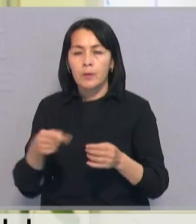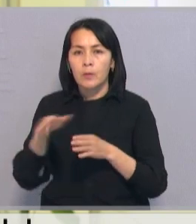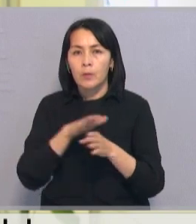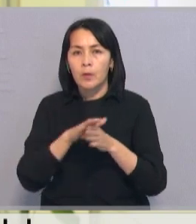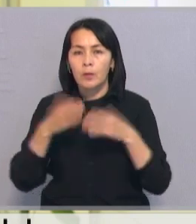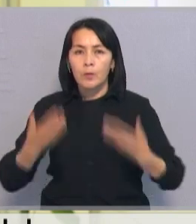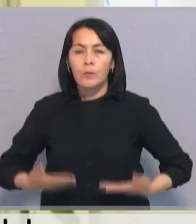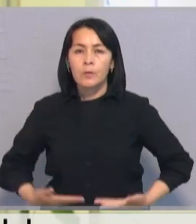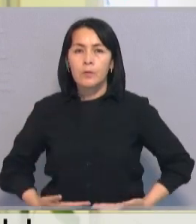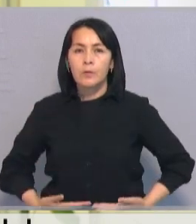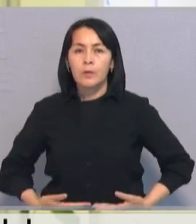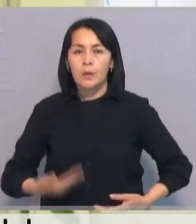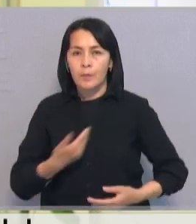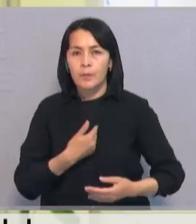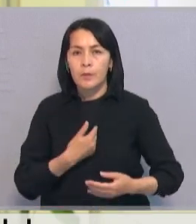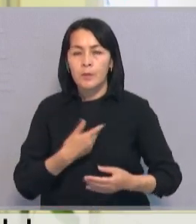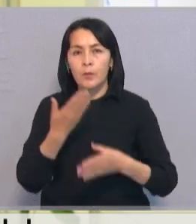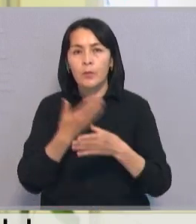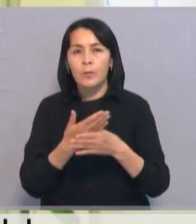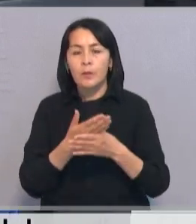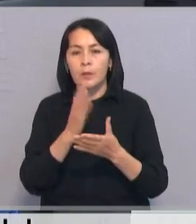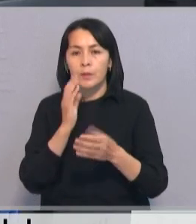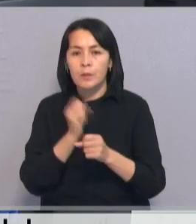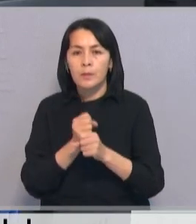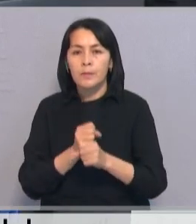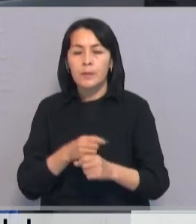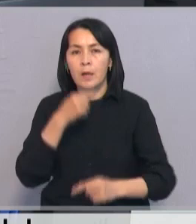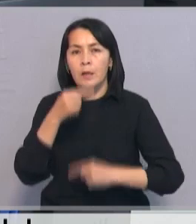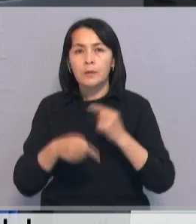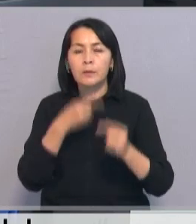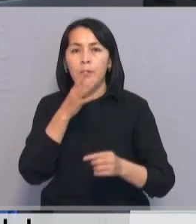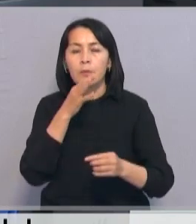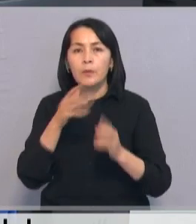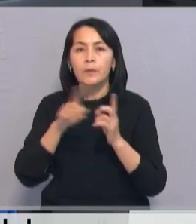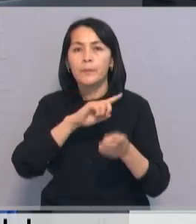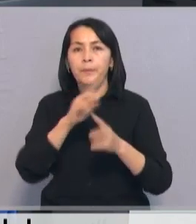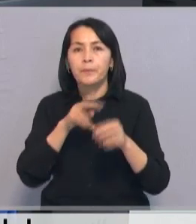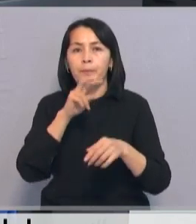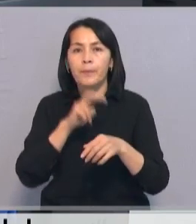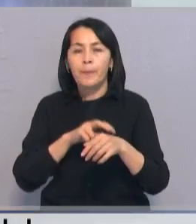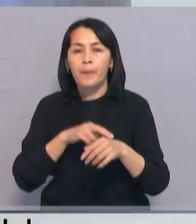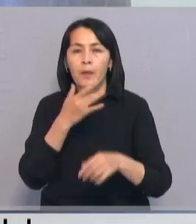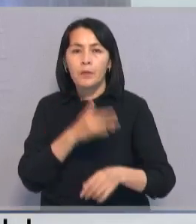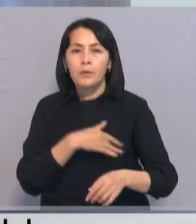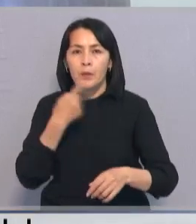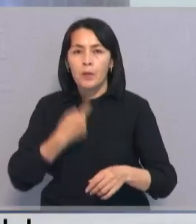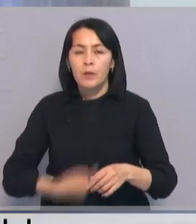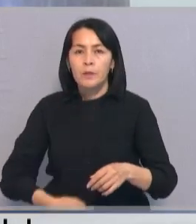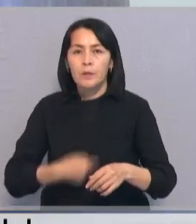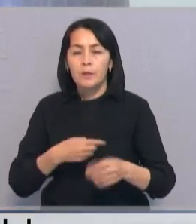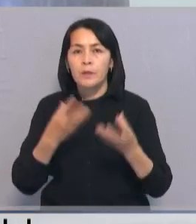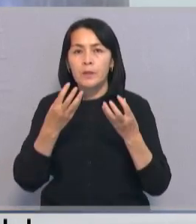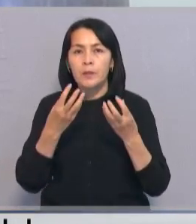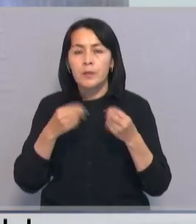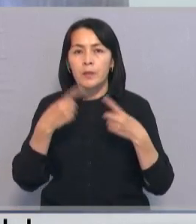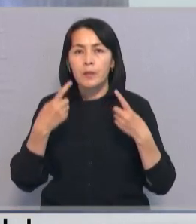толыққанды өмір сүруіне біз әрекет жасап жатырмыз. Алдағы уақытта трансплантолог дәрігерлер жүрек, асқазан асты безіне және